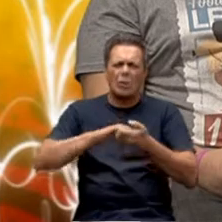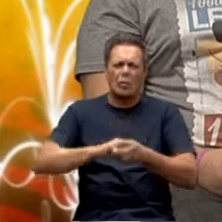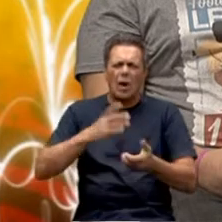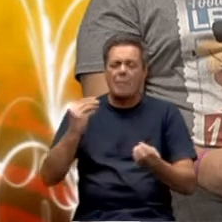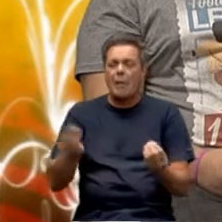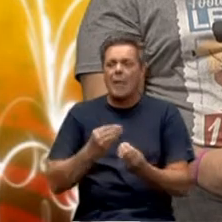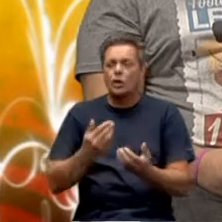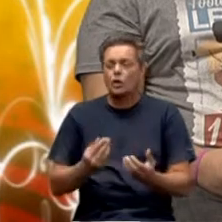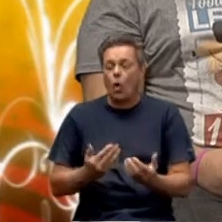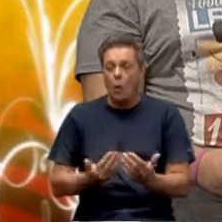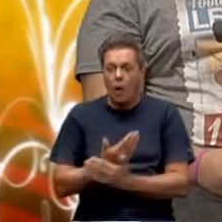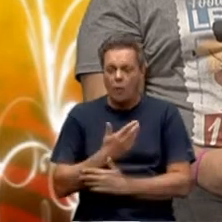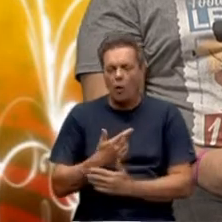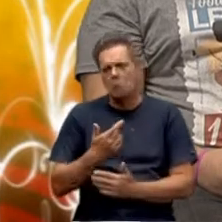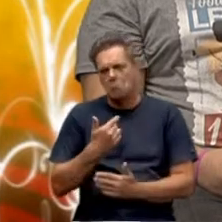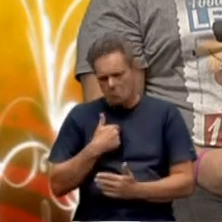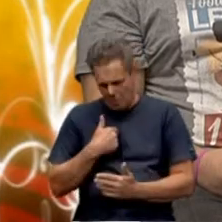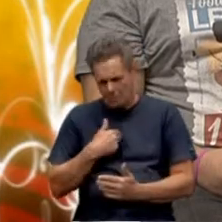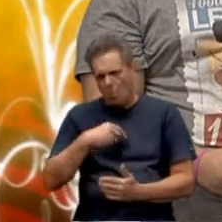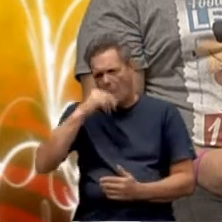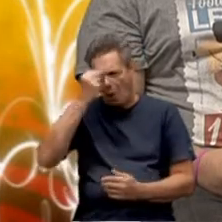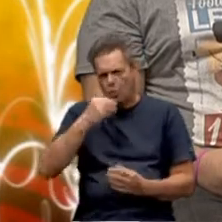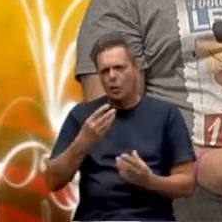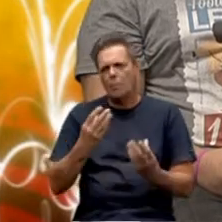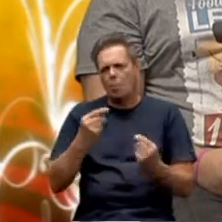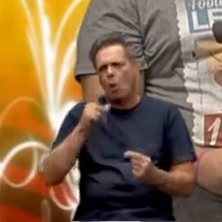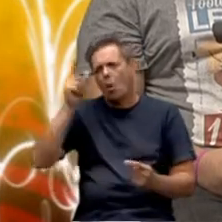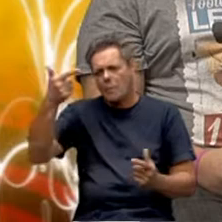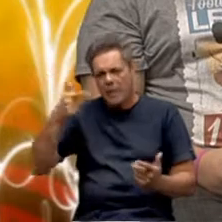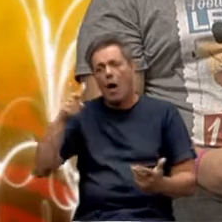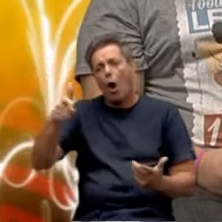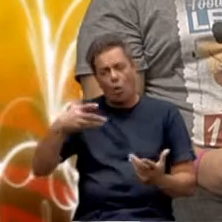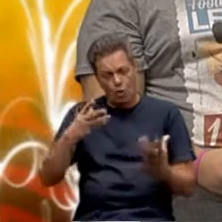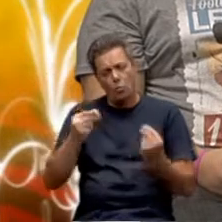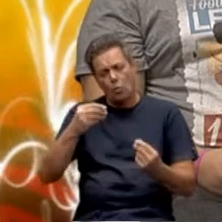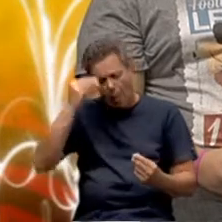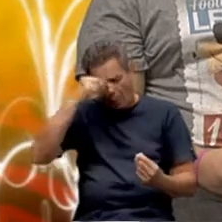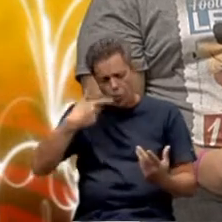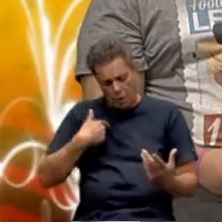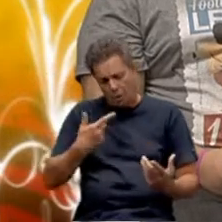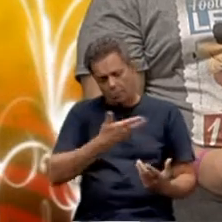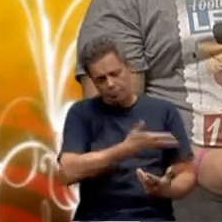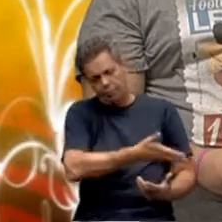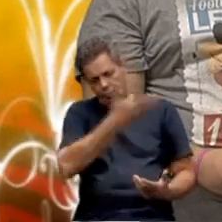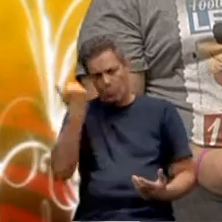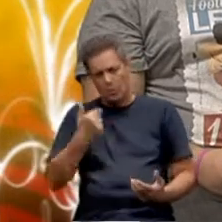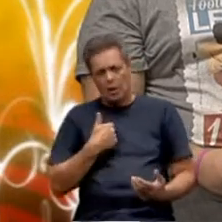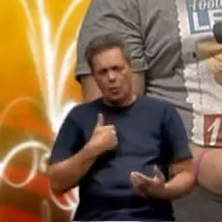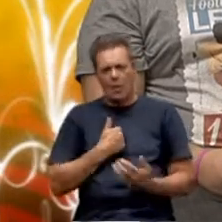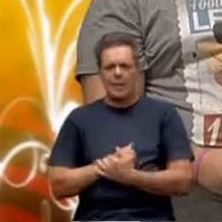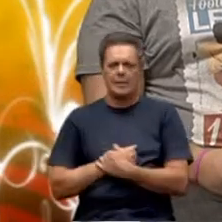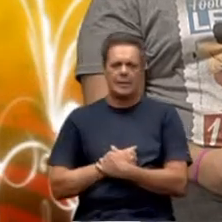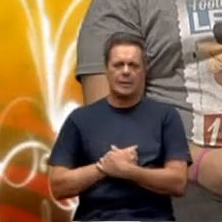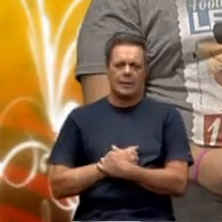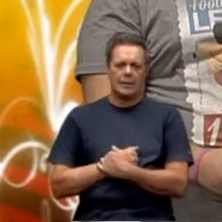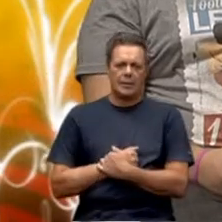su nešto od nas naučili, mi smo nešto od njih. I to je jako bitno, jer se tako širimo. Tako je. I snažite.